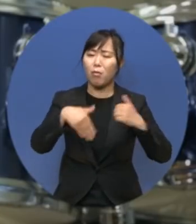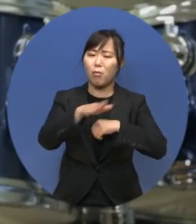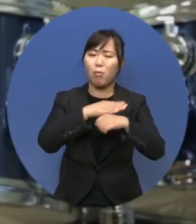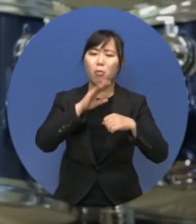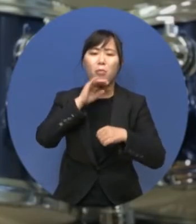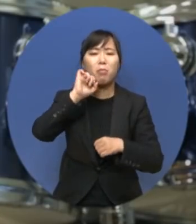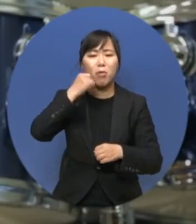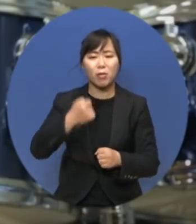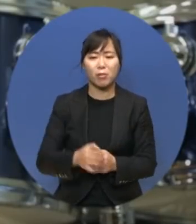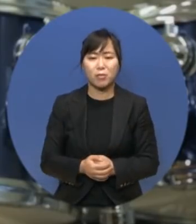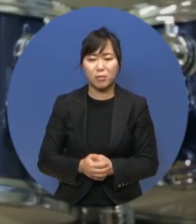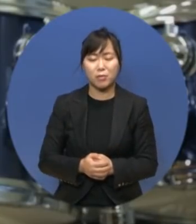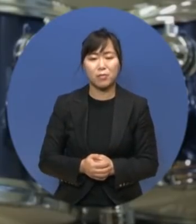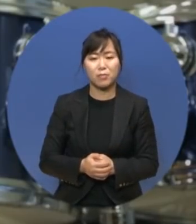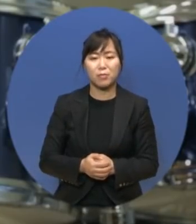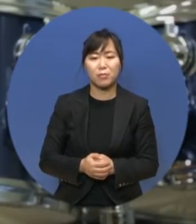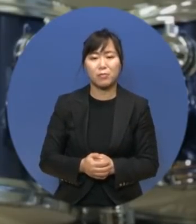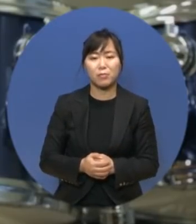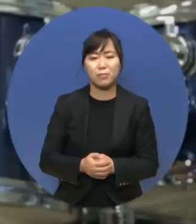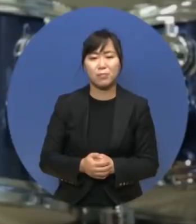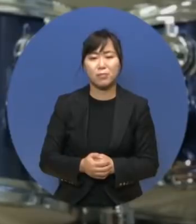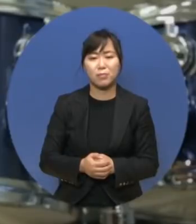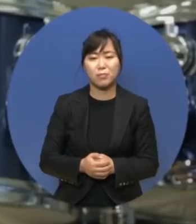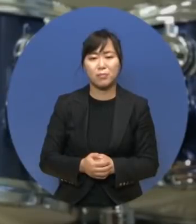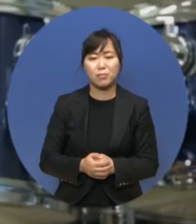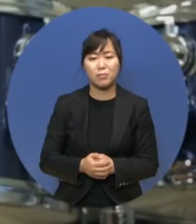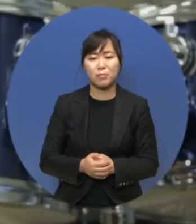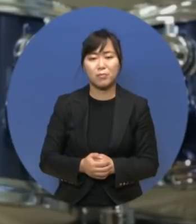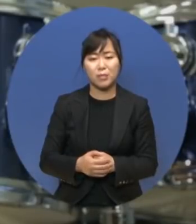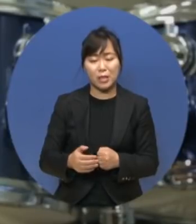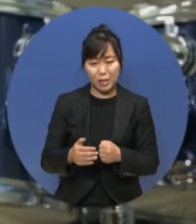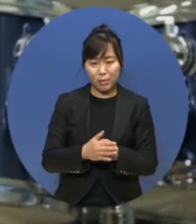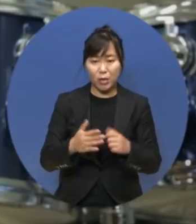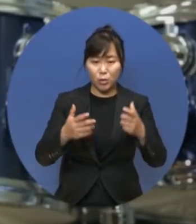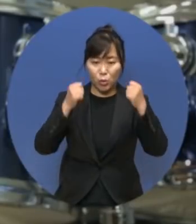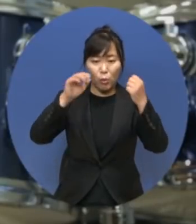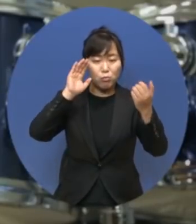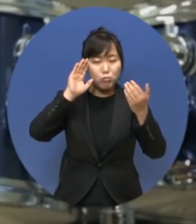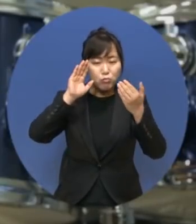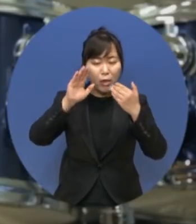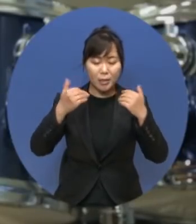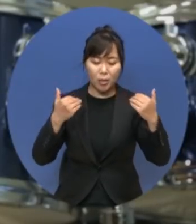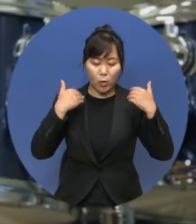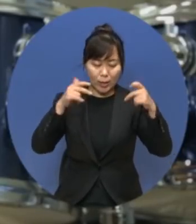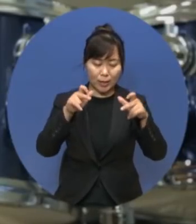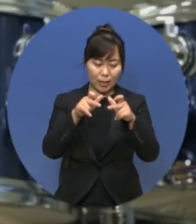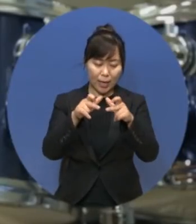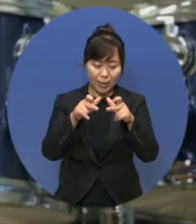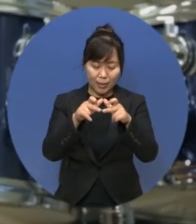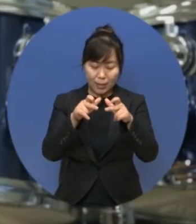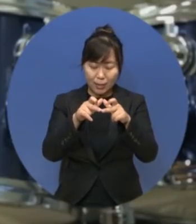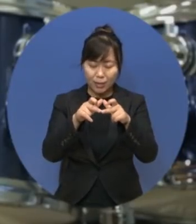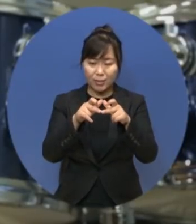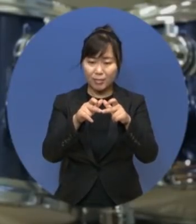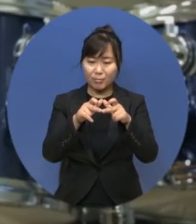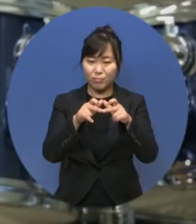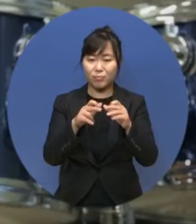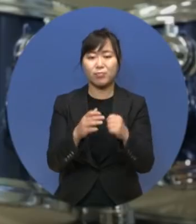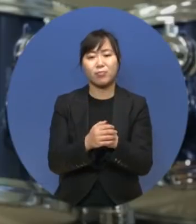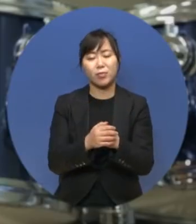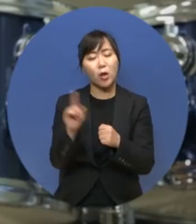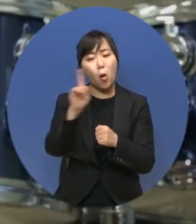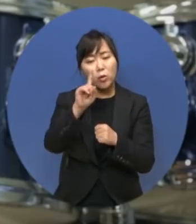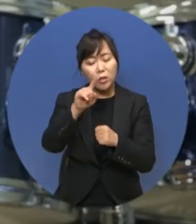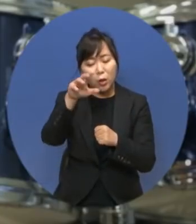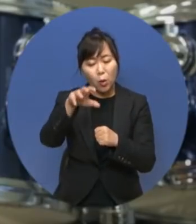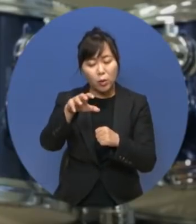매우 어렵습니다. 그래서 저는 이제 졸업 후에 이제 성인 장애인들이